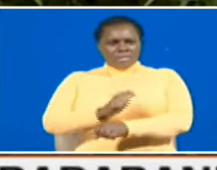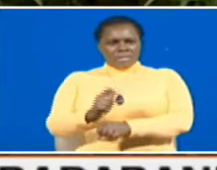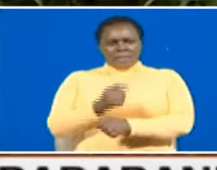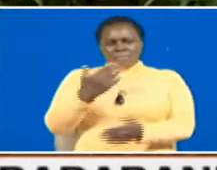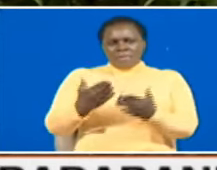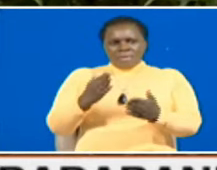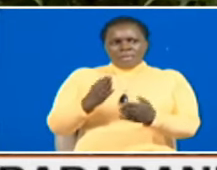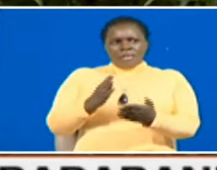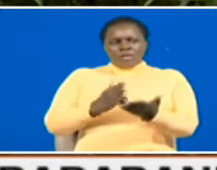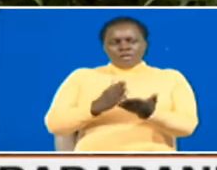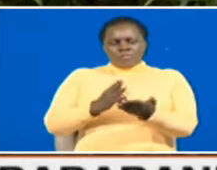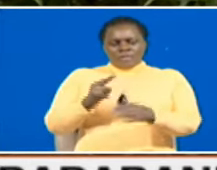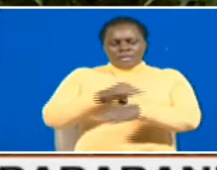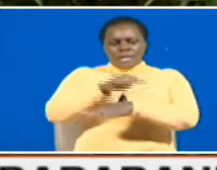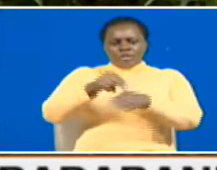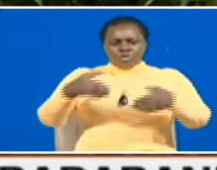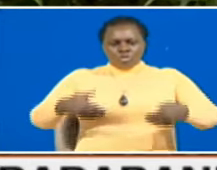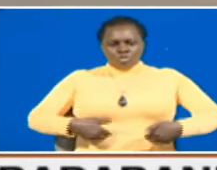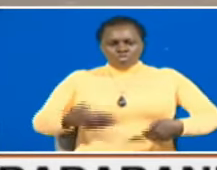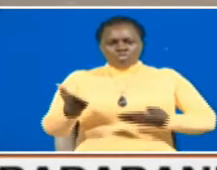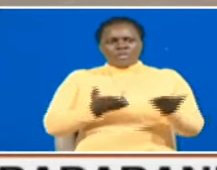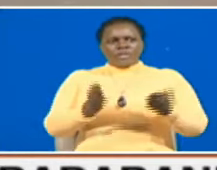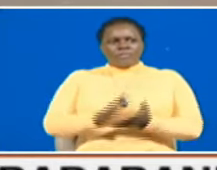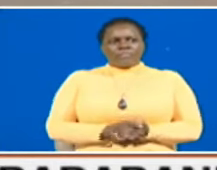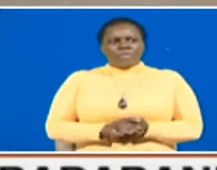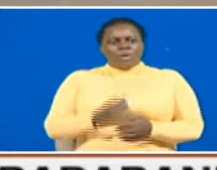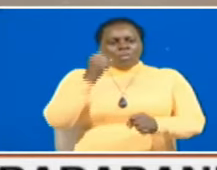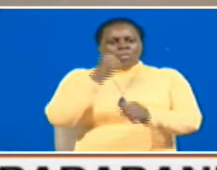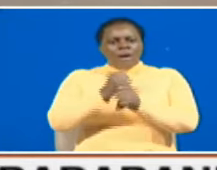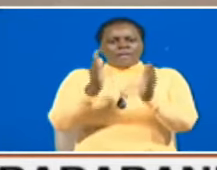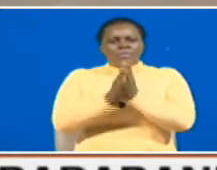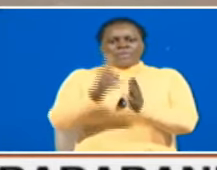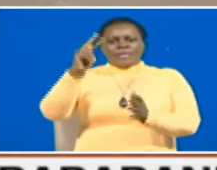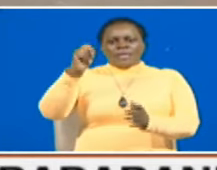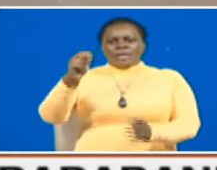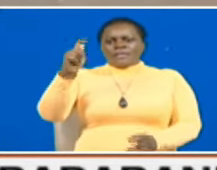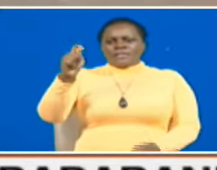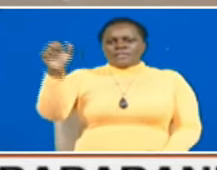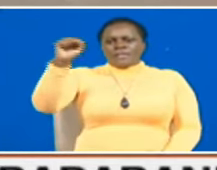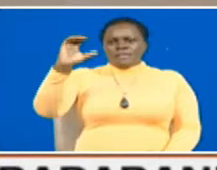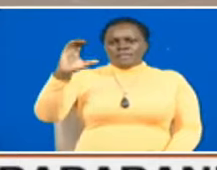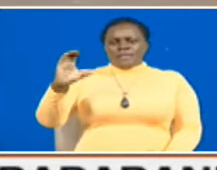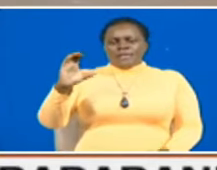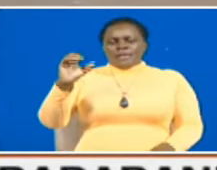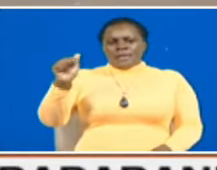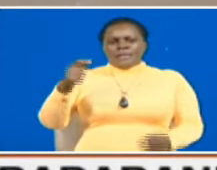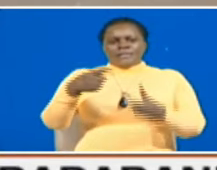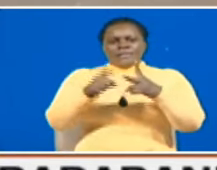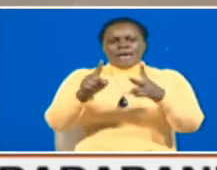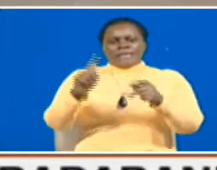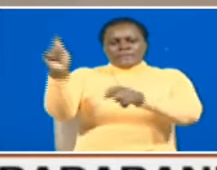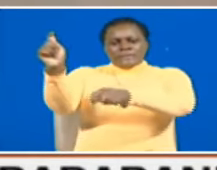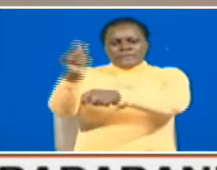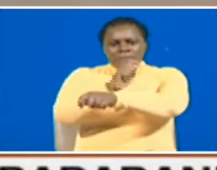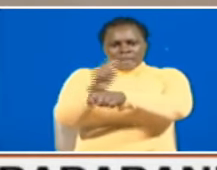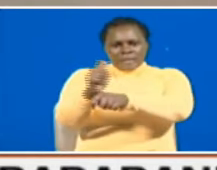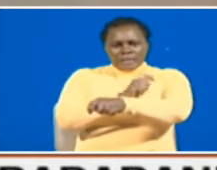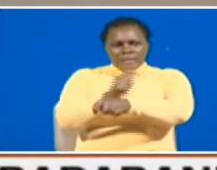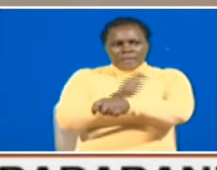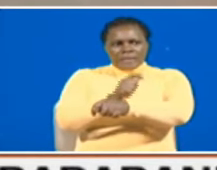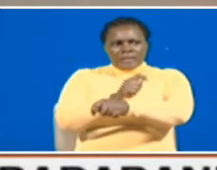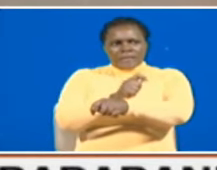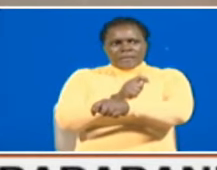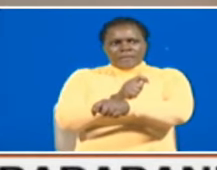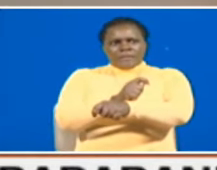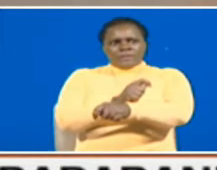maybe through National Youth Service, maybe through TVET. Kwa ushirikiano na NTSA, chama hicho kimeanzisha mafunzo kote nchini kuwatia